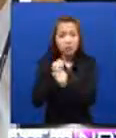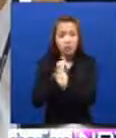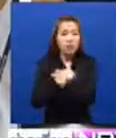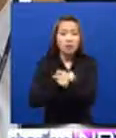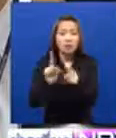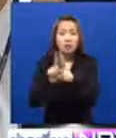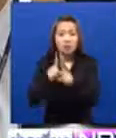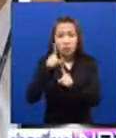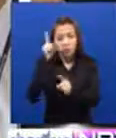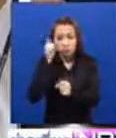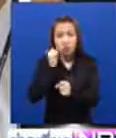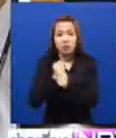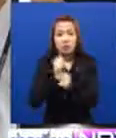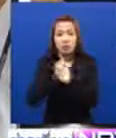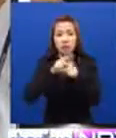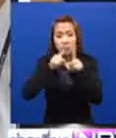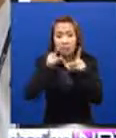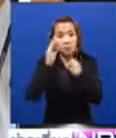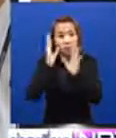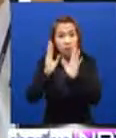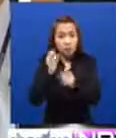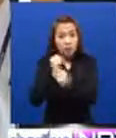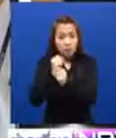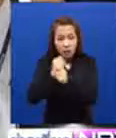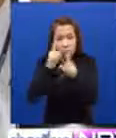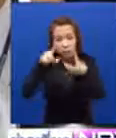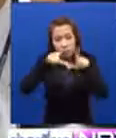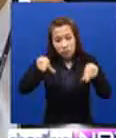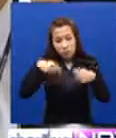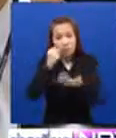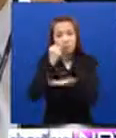ก็ต้องมีอะไรคนงานก็ต้องมีใ